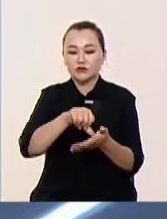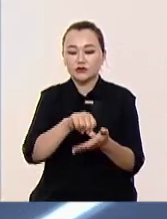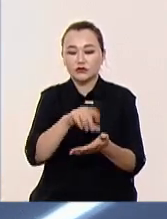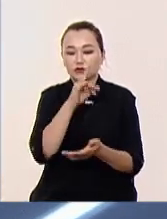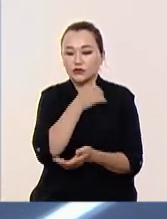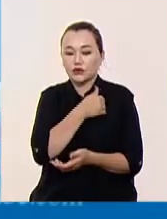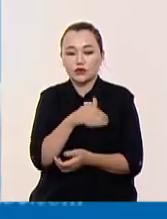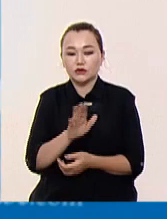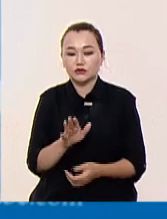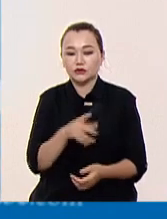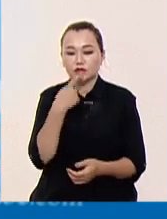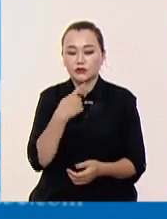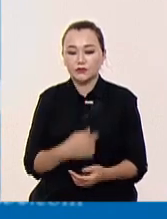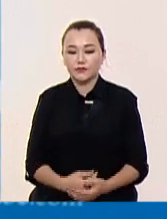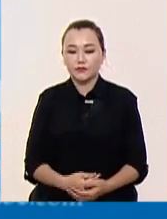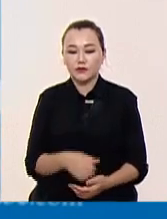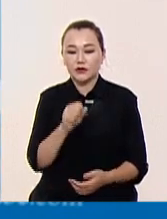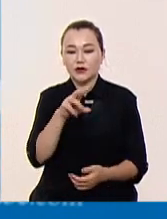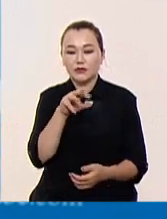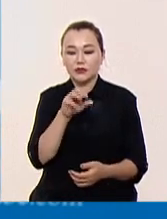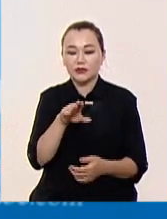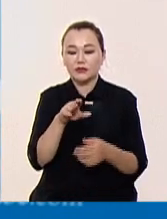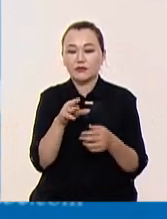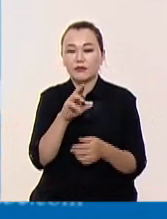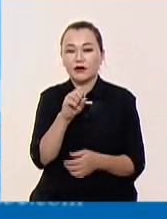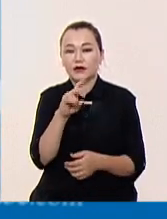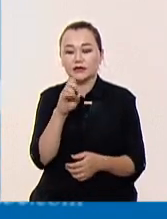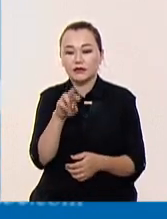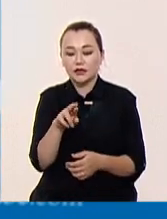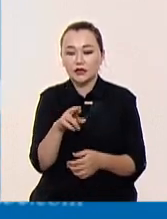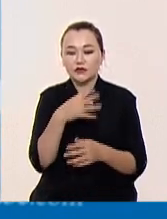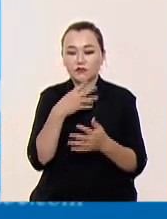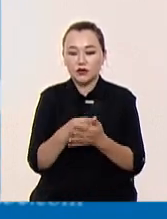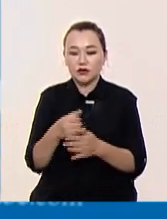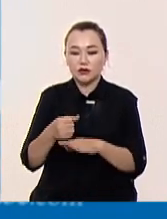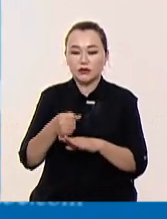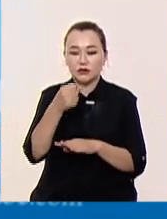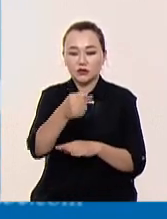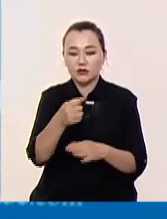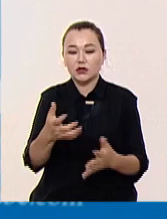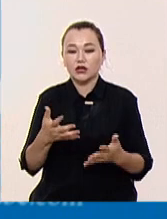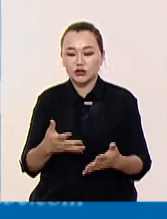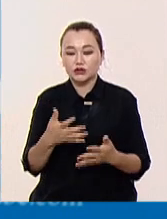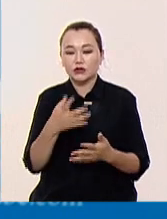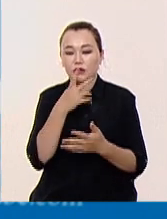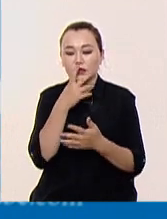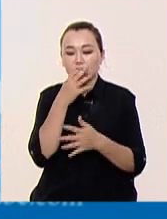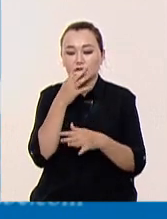көрсетпеймін деп отыр. Аманат партиясы өз кандидатурасын әрине ұсынады.